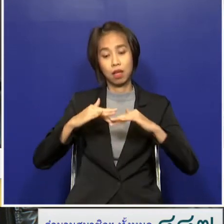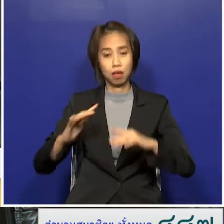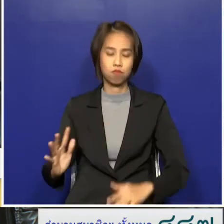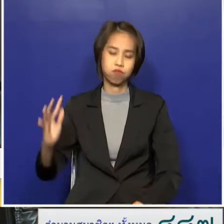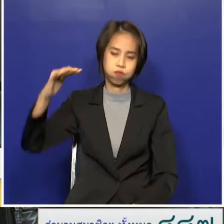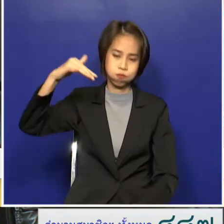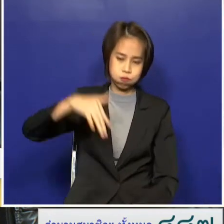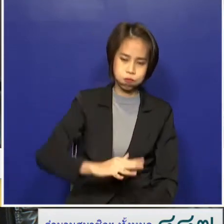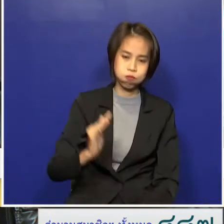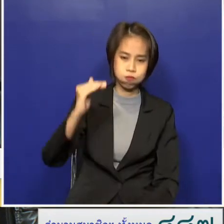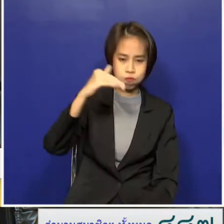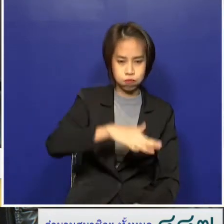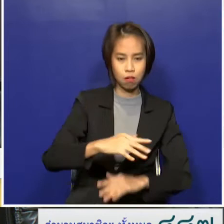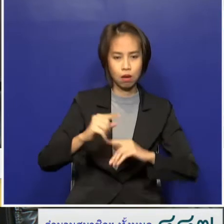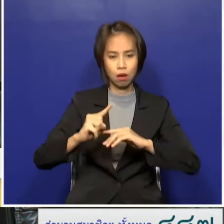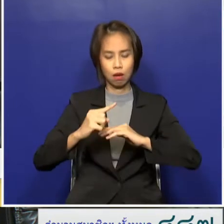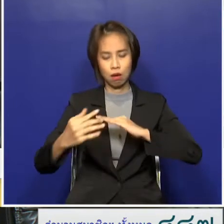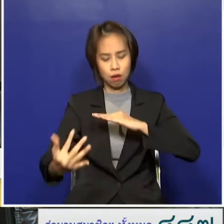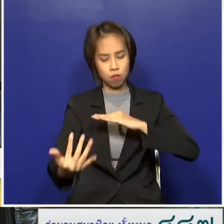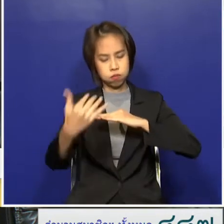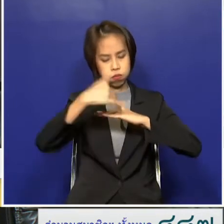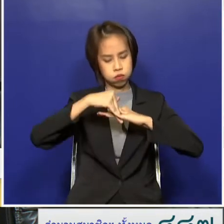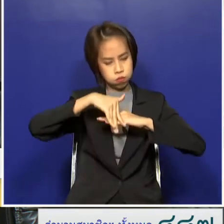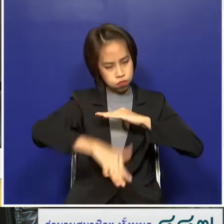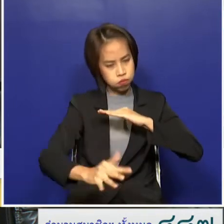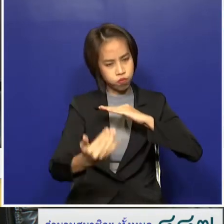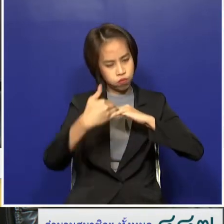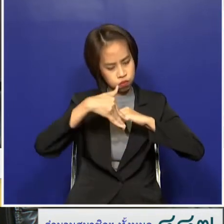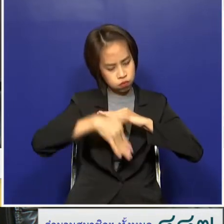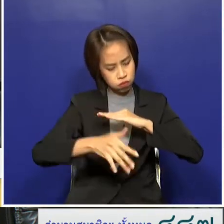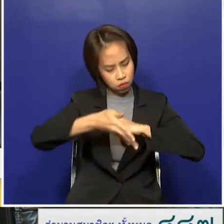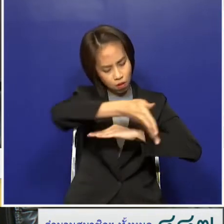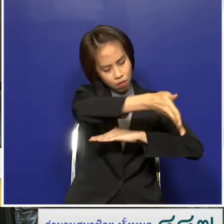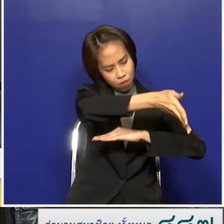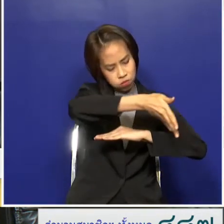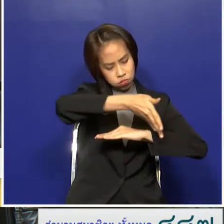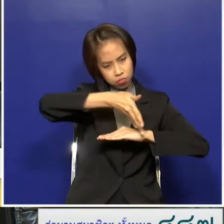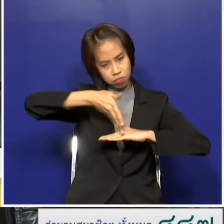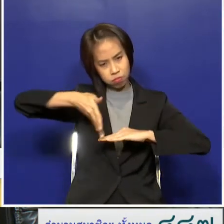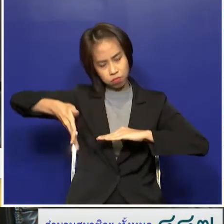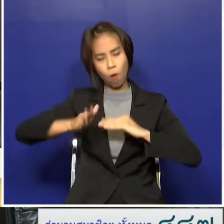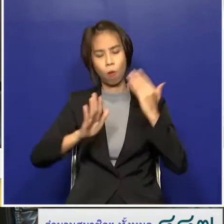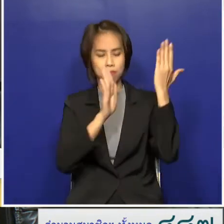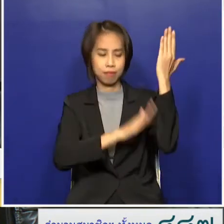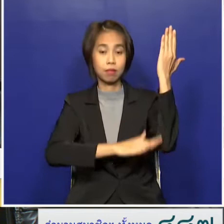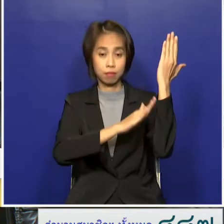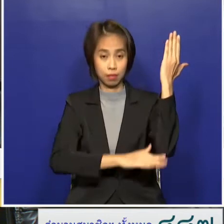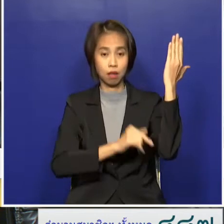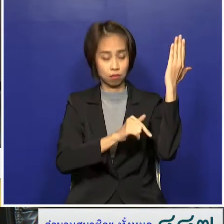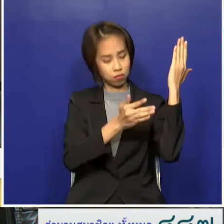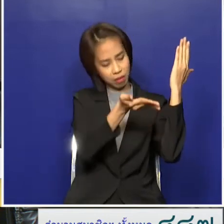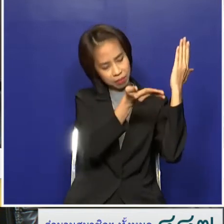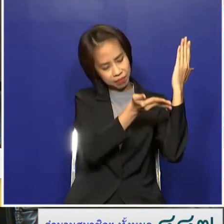ดเซาะตะลิ่งตามแนวชายฝั่งตลอดแนวนะครับโดยเฉพาะในพื้นที่ภาคใต้นี่ตลอดทั้